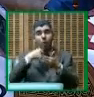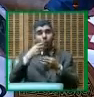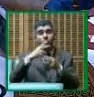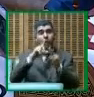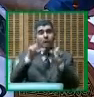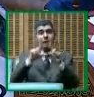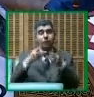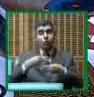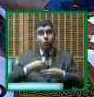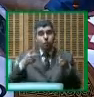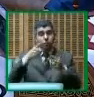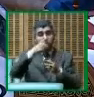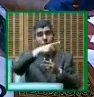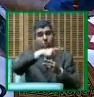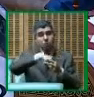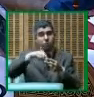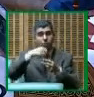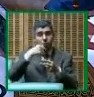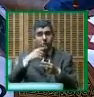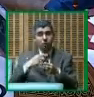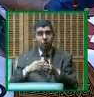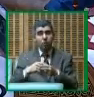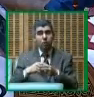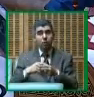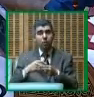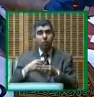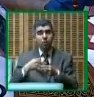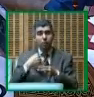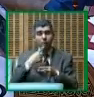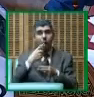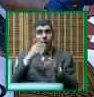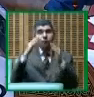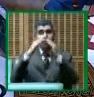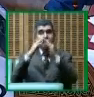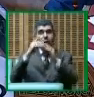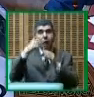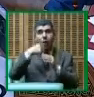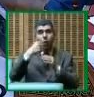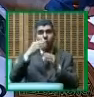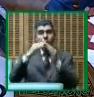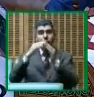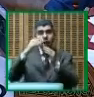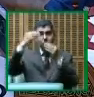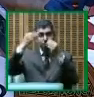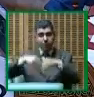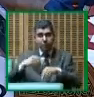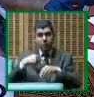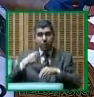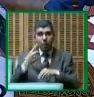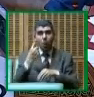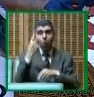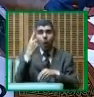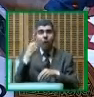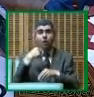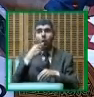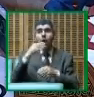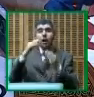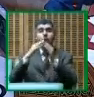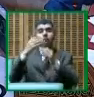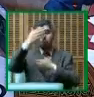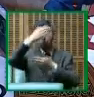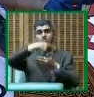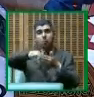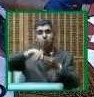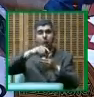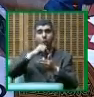نسدو نهائيا الاستقاله اللي تكلمت عليها في برنامج اللي نكون تحملت فيه مسؤوليه انا وسقطت فيه دار. عندكم